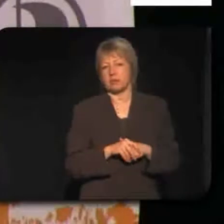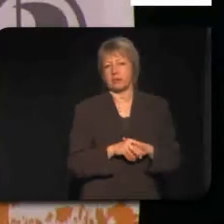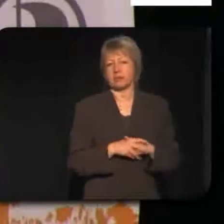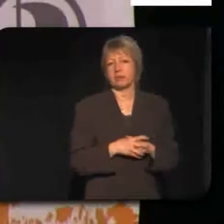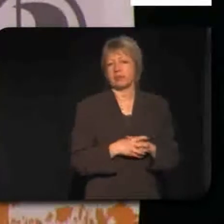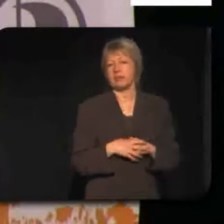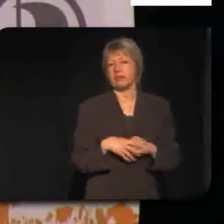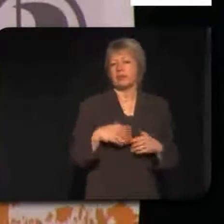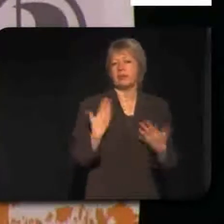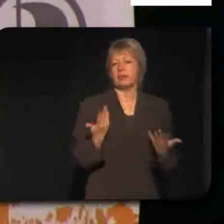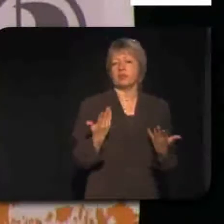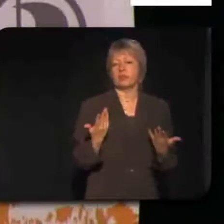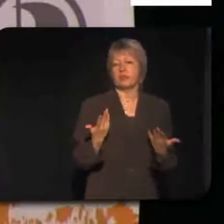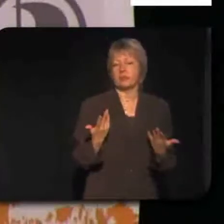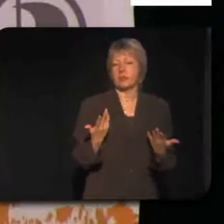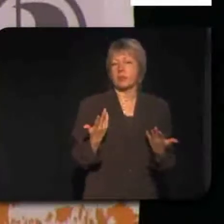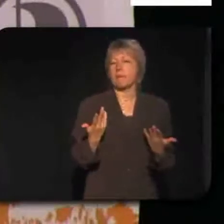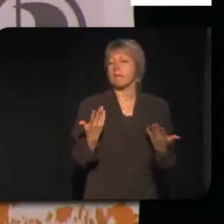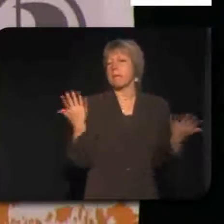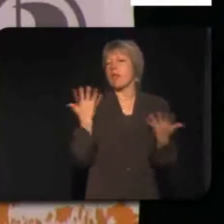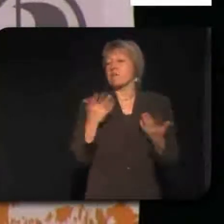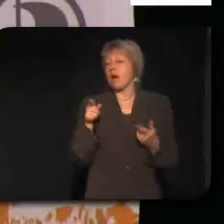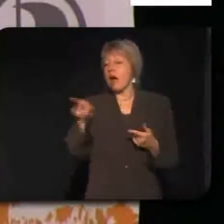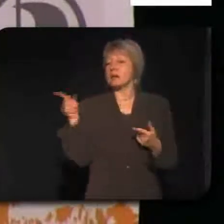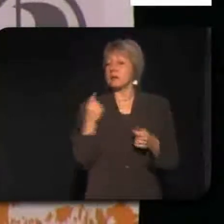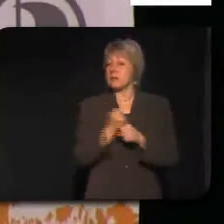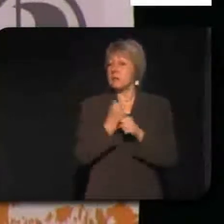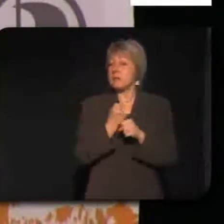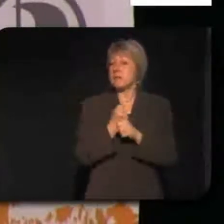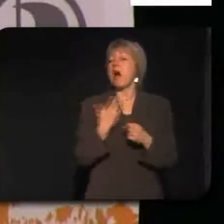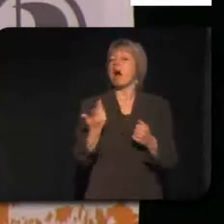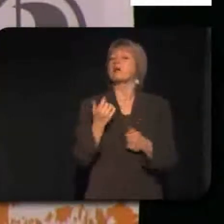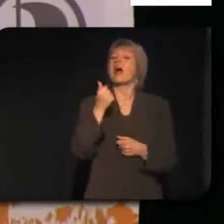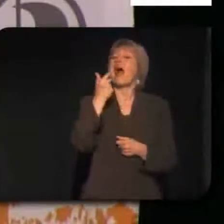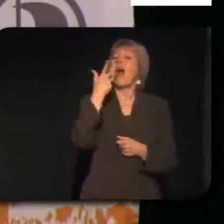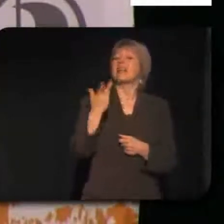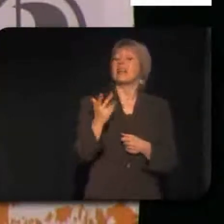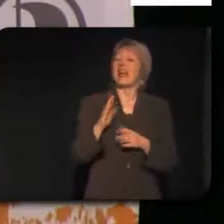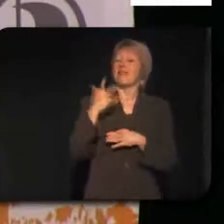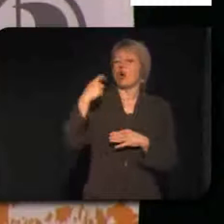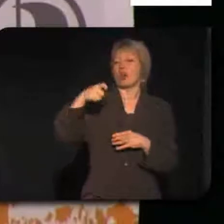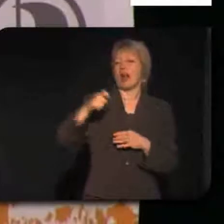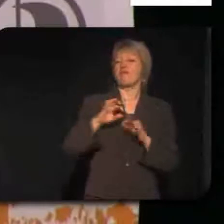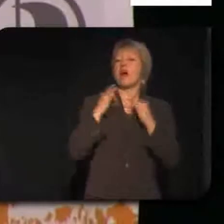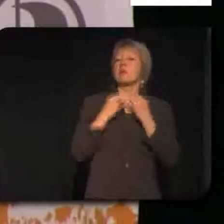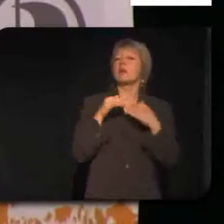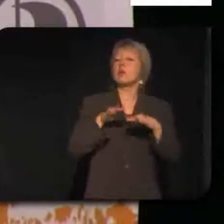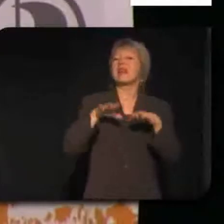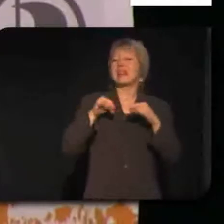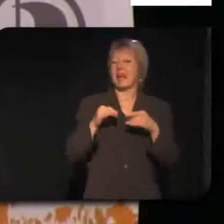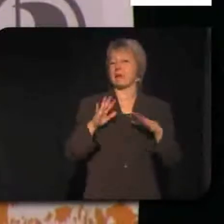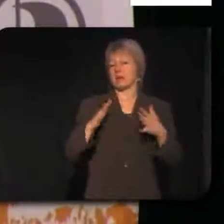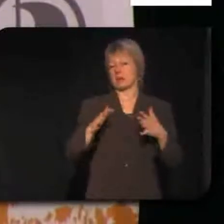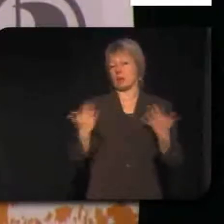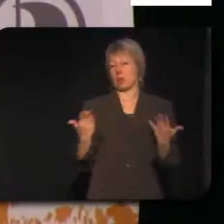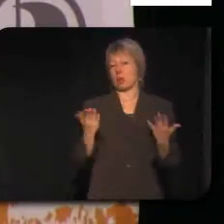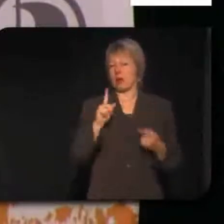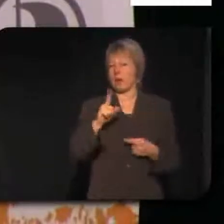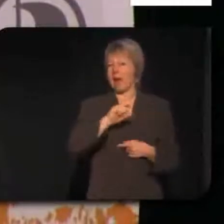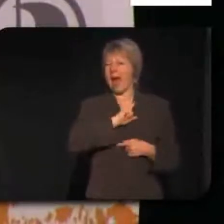was haben Sie eigentlich getan außer ein paar erfolgreiche Familienunternehmen zu führen in den eigenen Ministerien